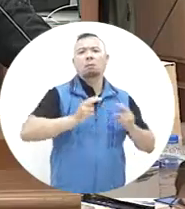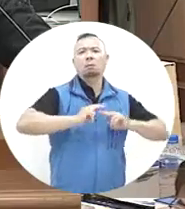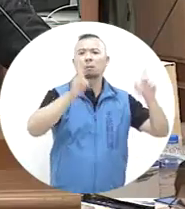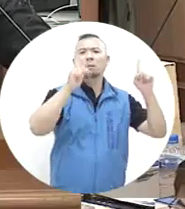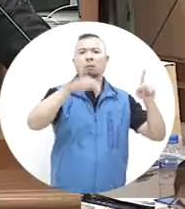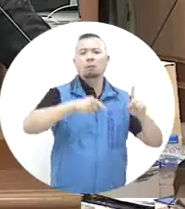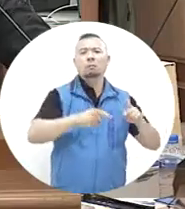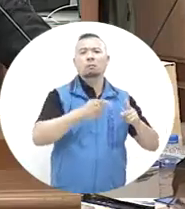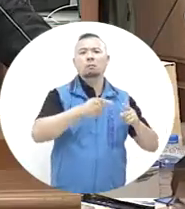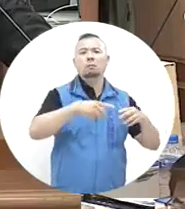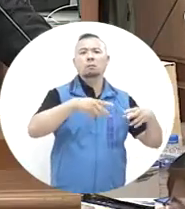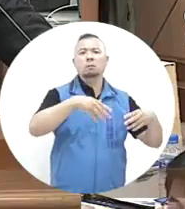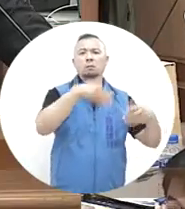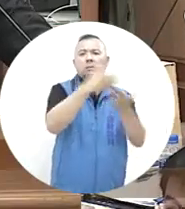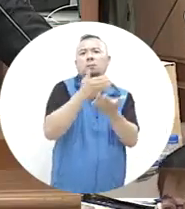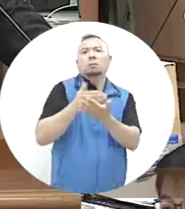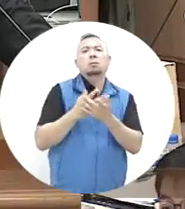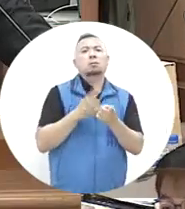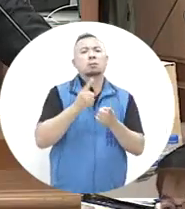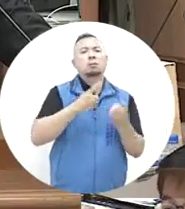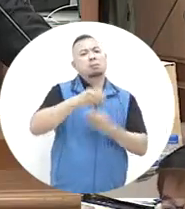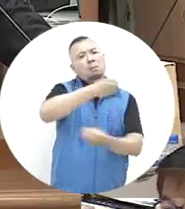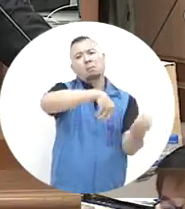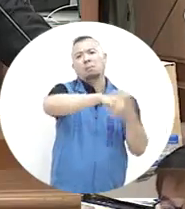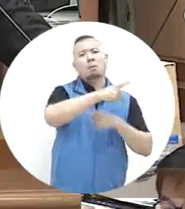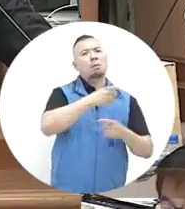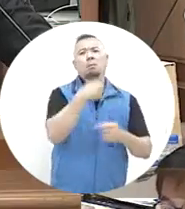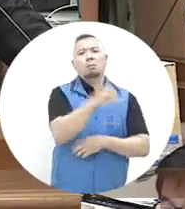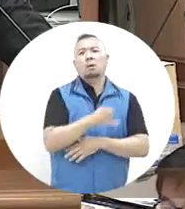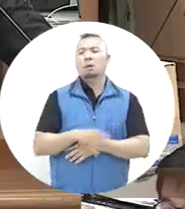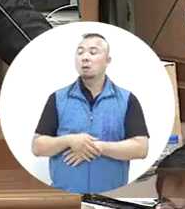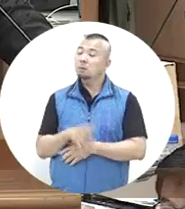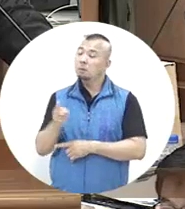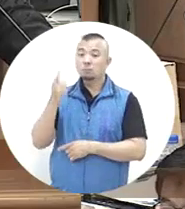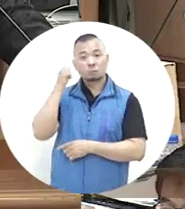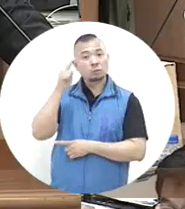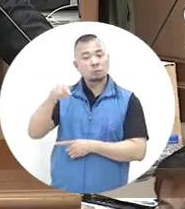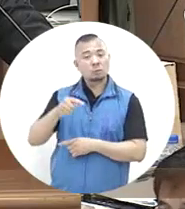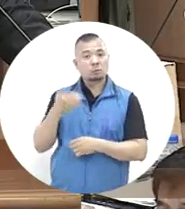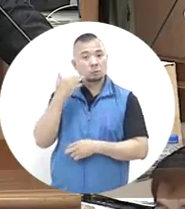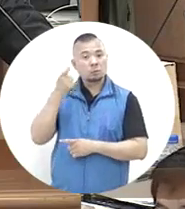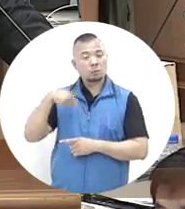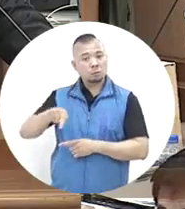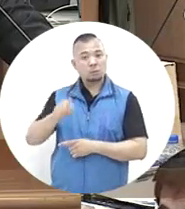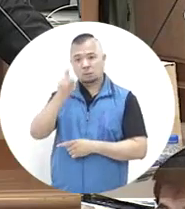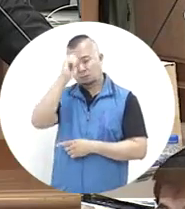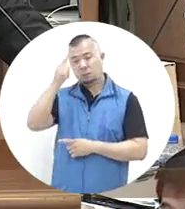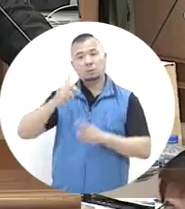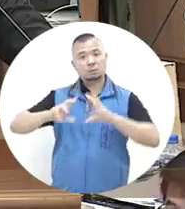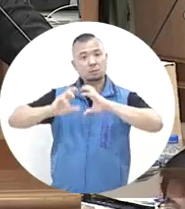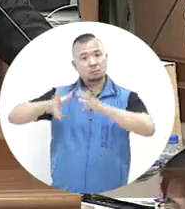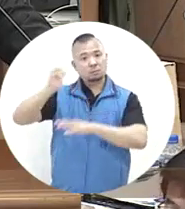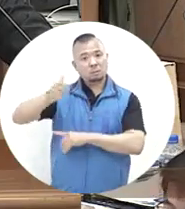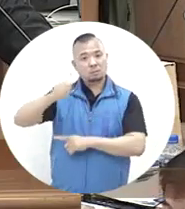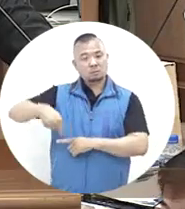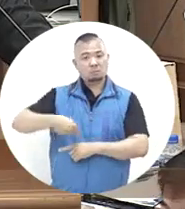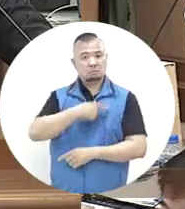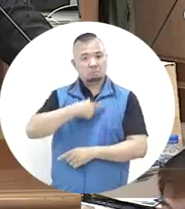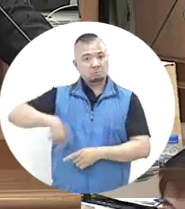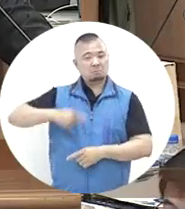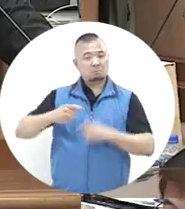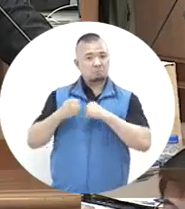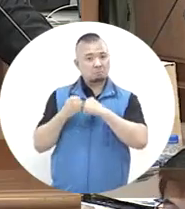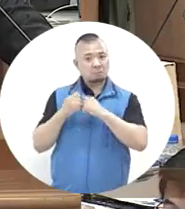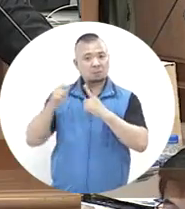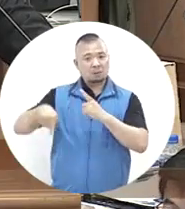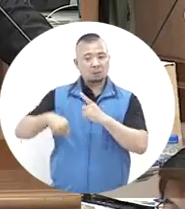嘛。 那你认为怎样的能源配比是好的？如果你要缴足大位，你15号就要被征召，你马上